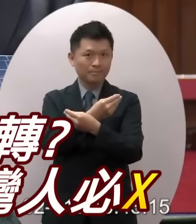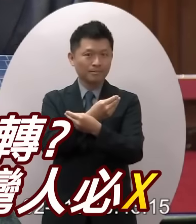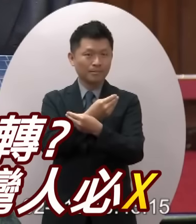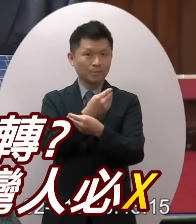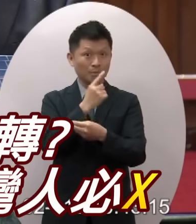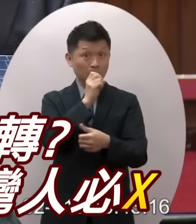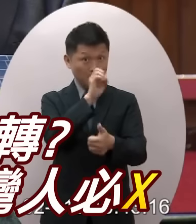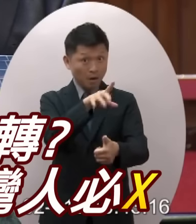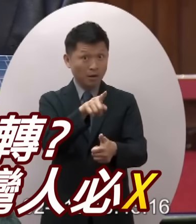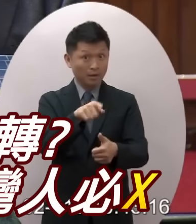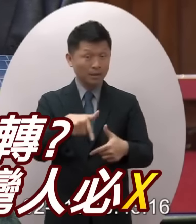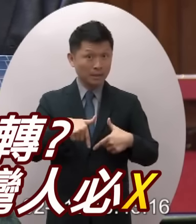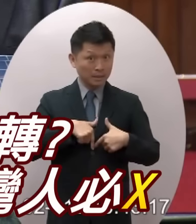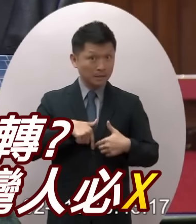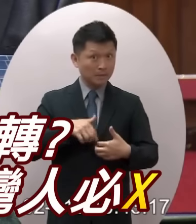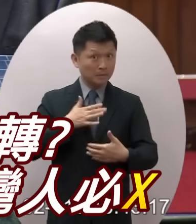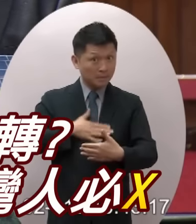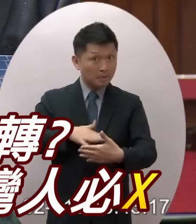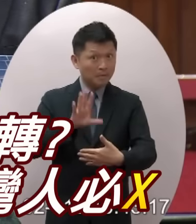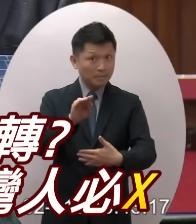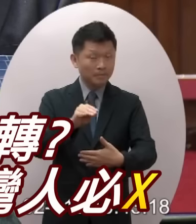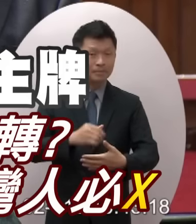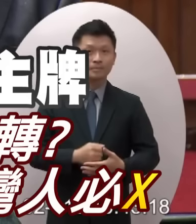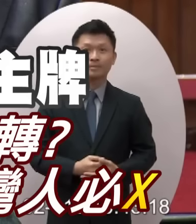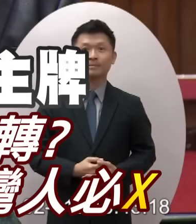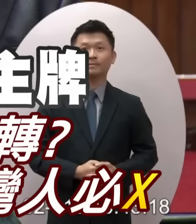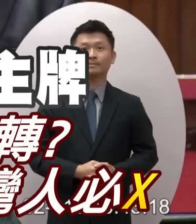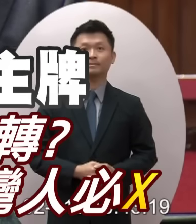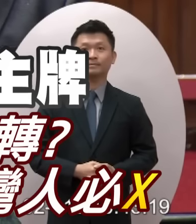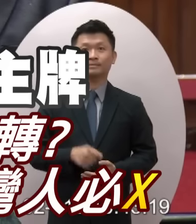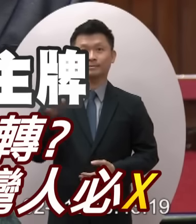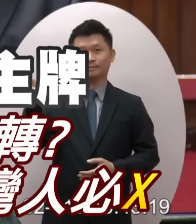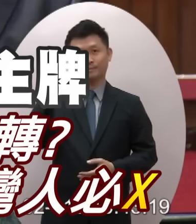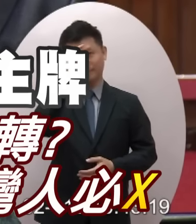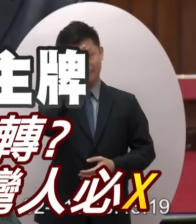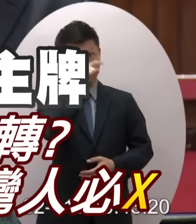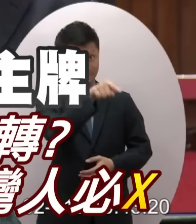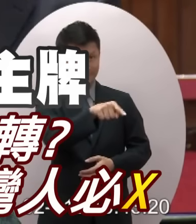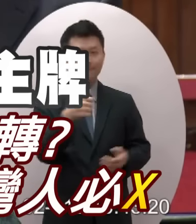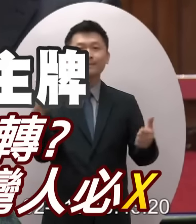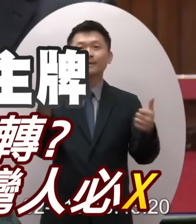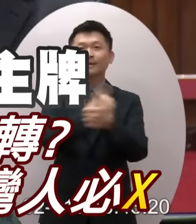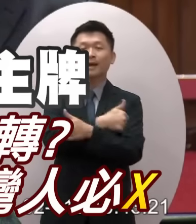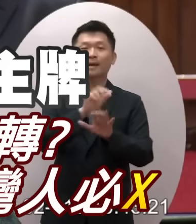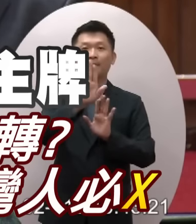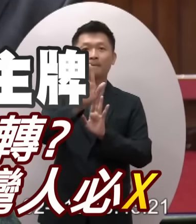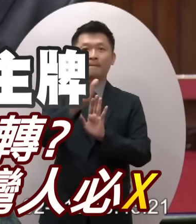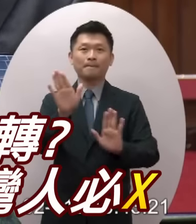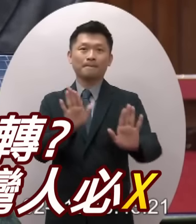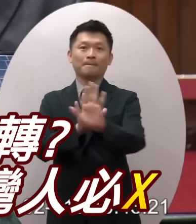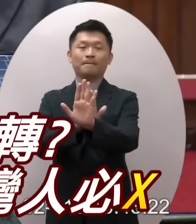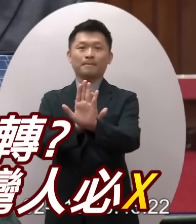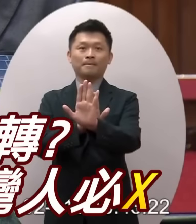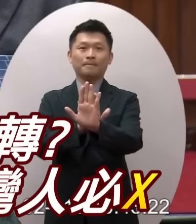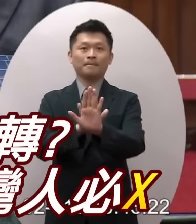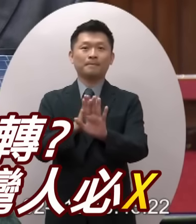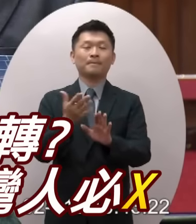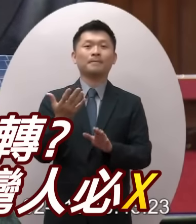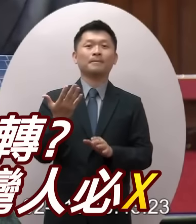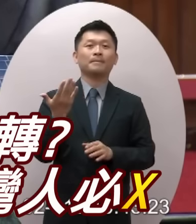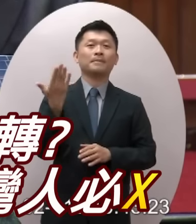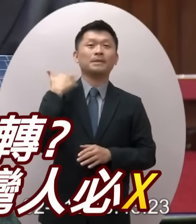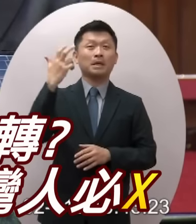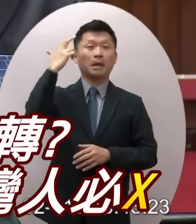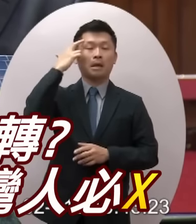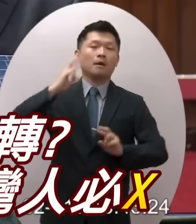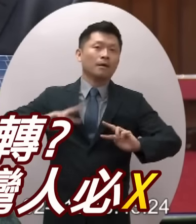讲，你内心爱体会啦。伊希望你就是替伊去突破这个新主牌。结